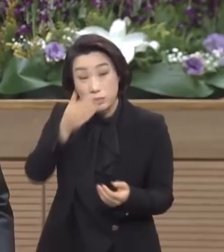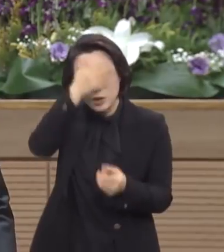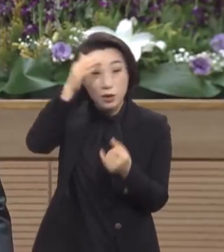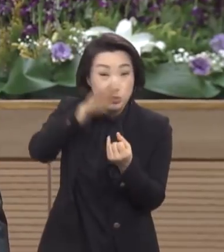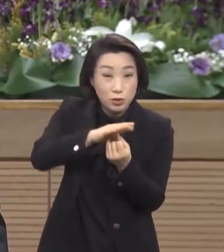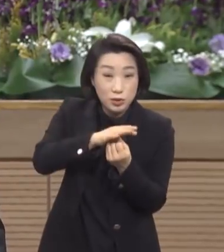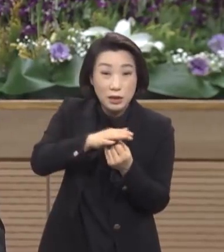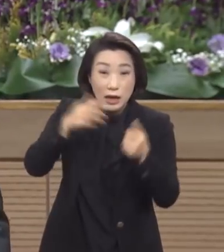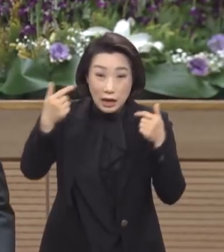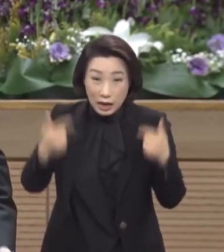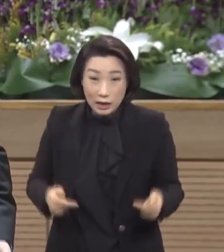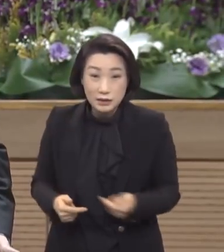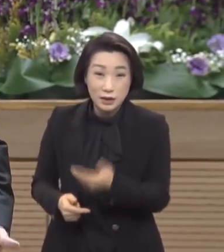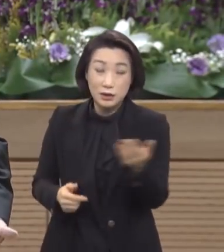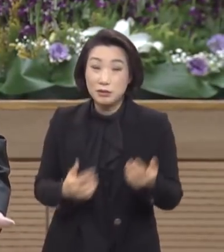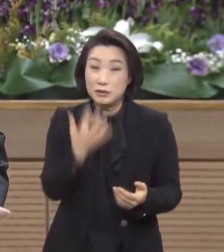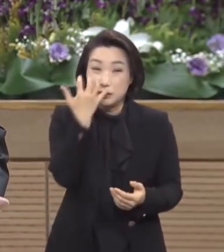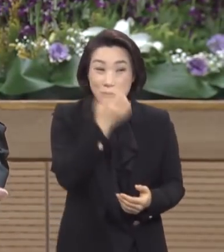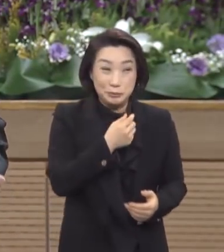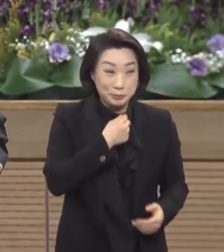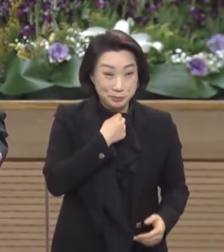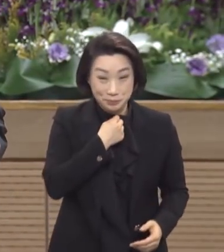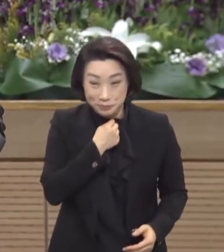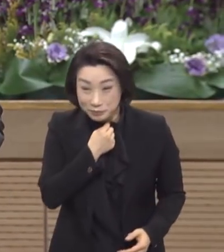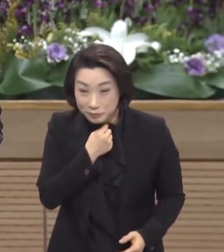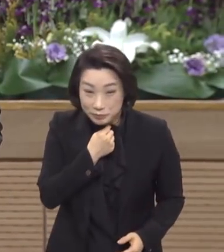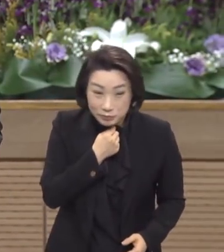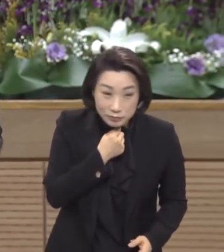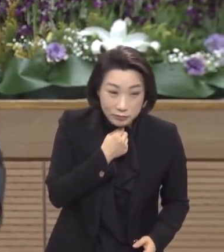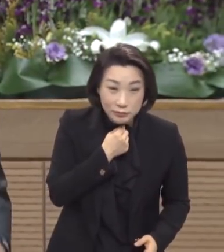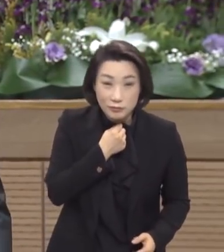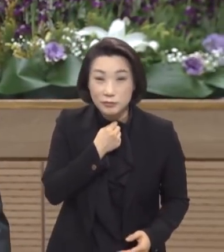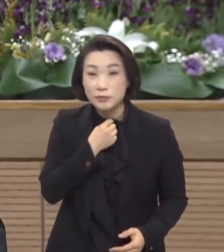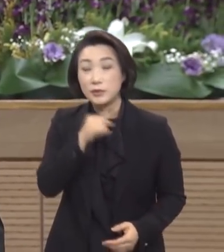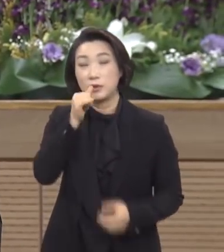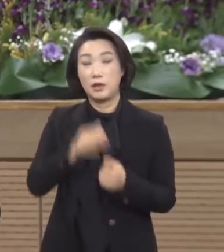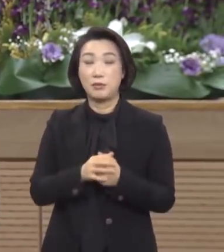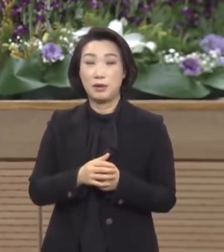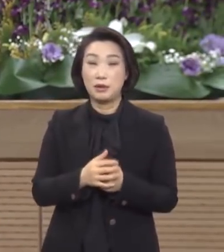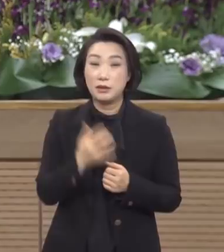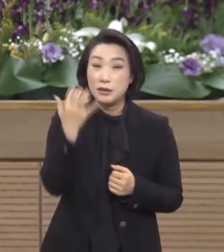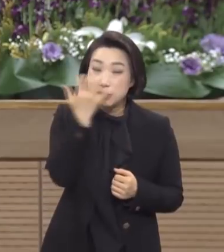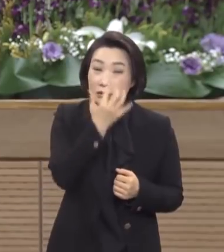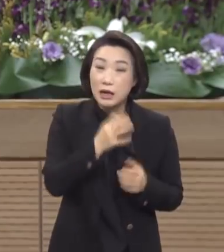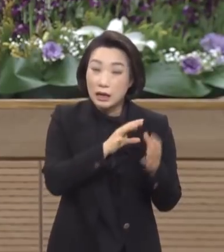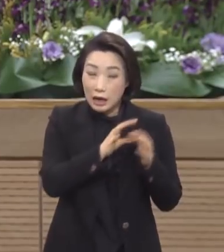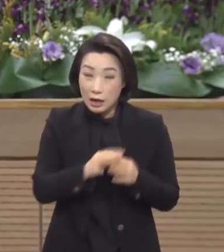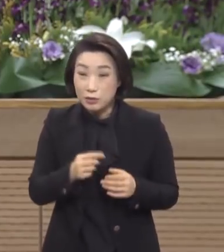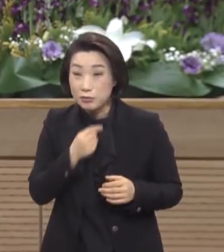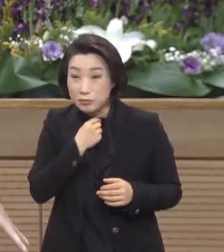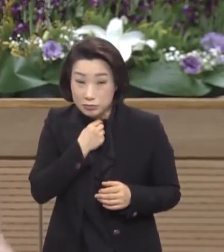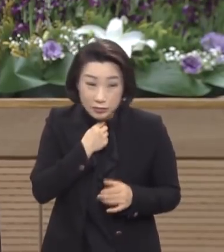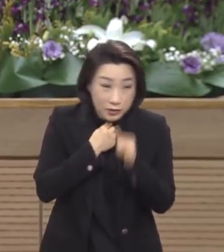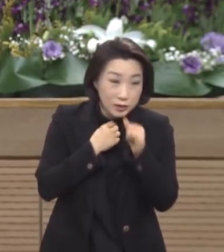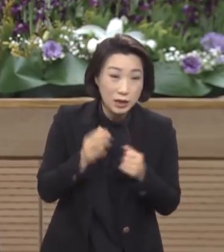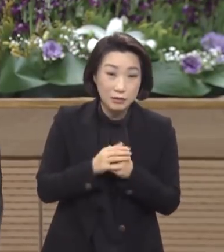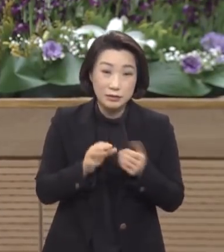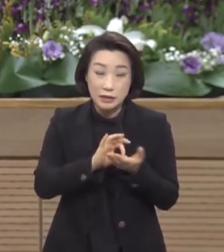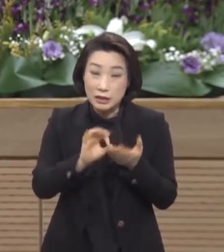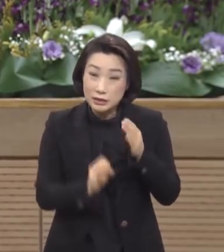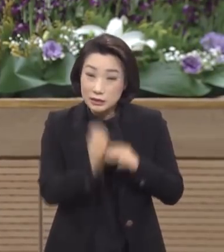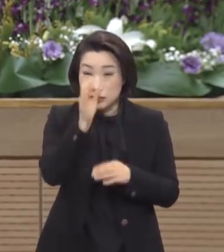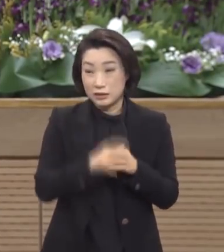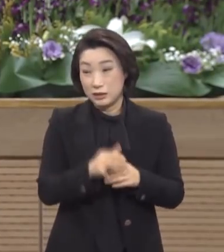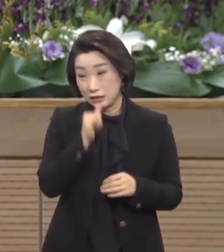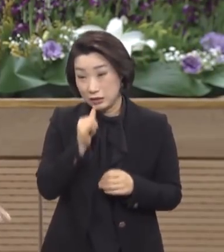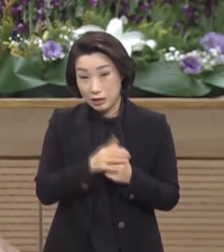속에 항상 음욕을 달고 댕긴다. 음란을 달고 댕긴다. 그 속에 사치를 달고